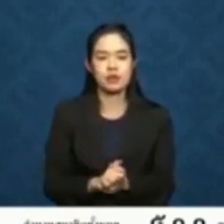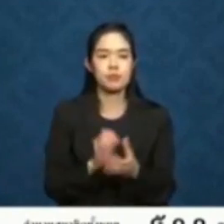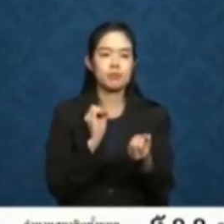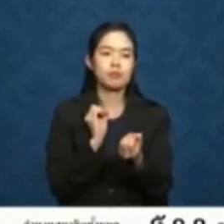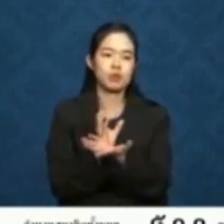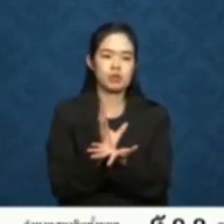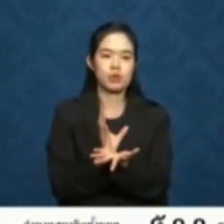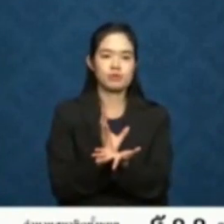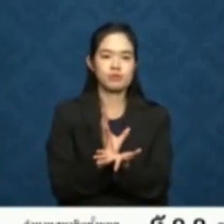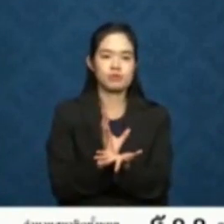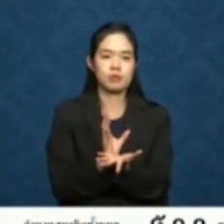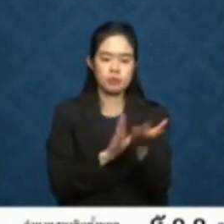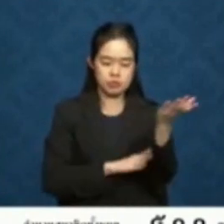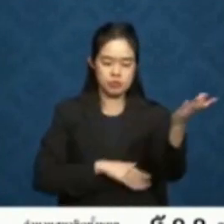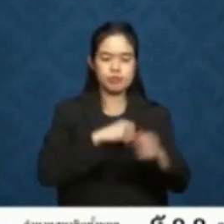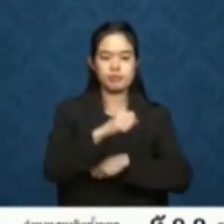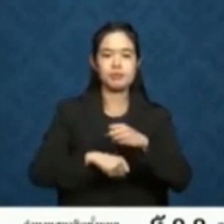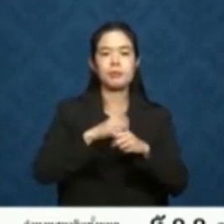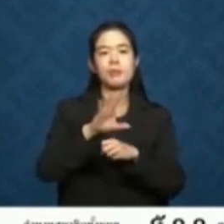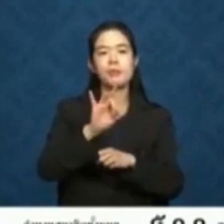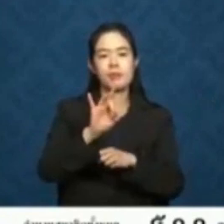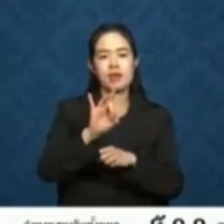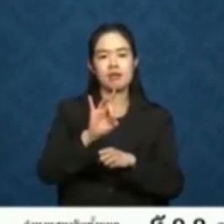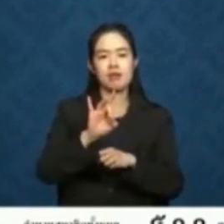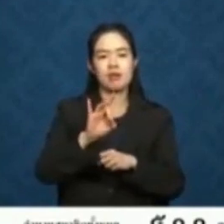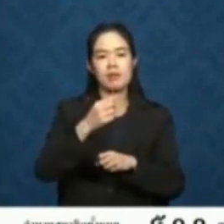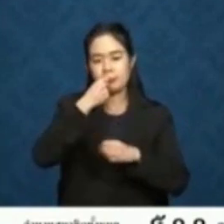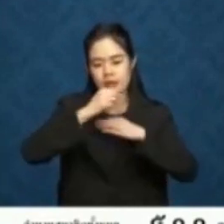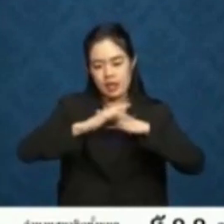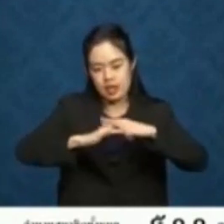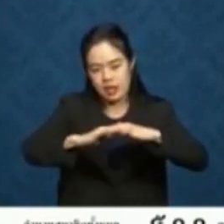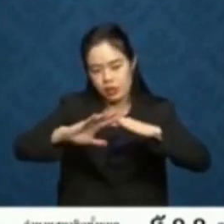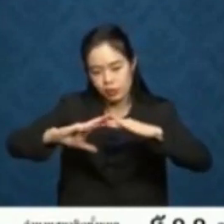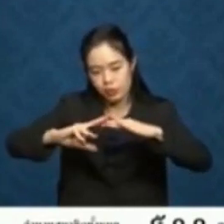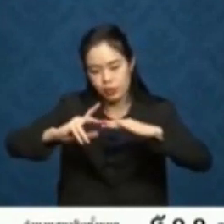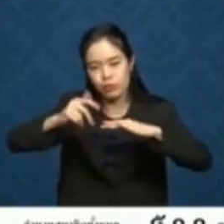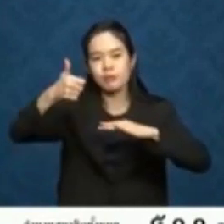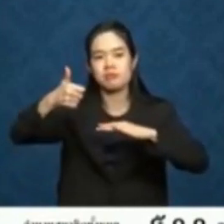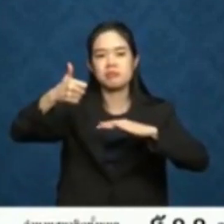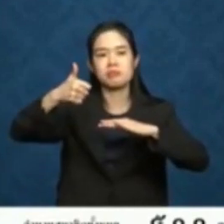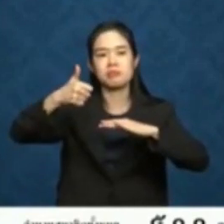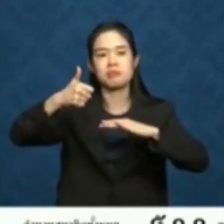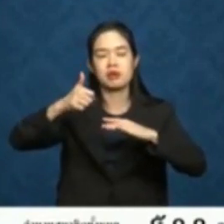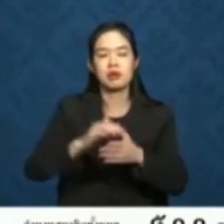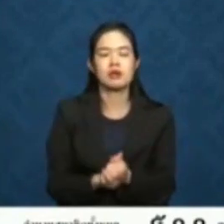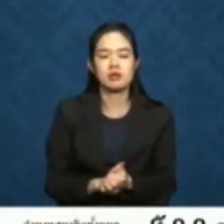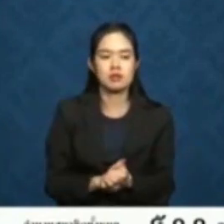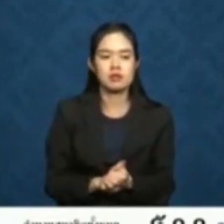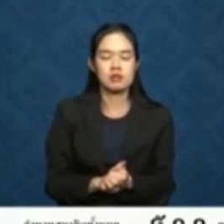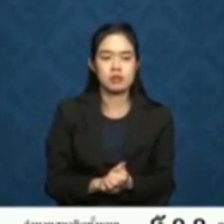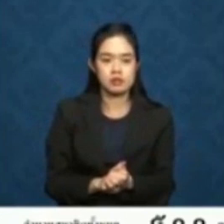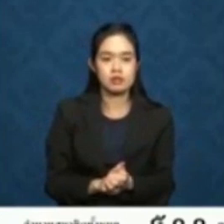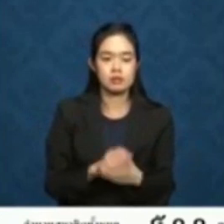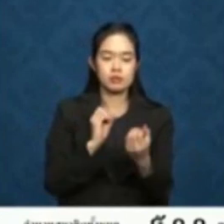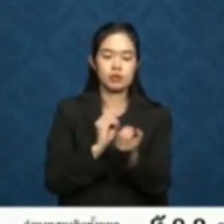ครั้งนี้สร้างผลกระทบยาวนานกว่า8ปีครับกว่าทะเลจะเริ่มฟื้นครับจากการสำรวจความเสียหาย